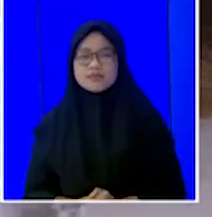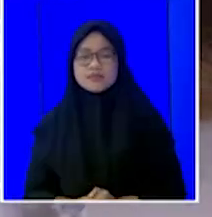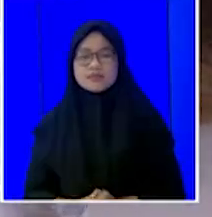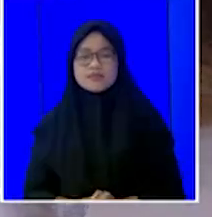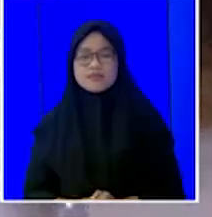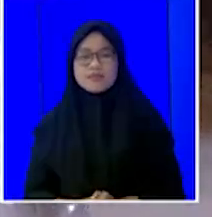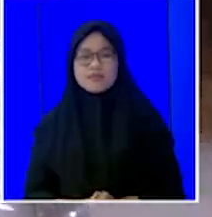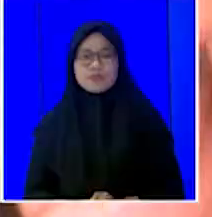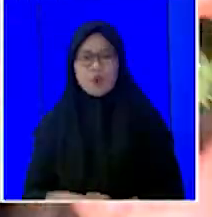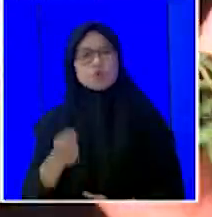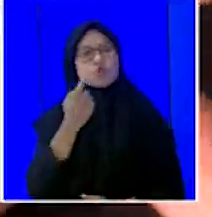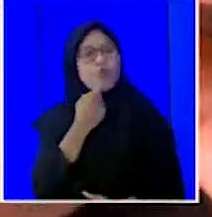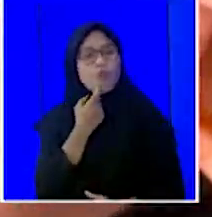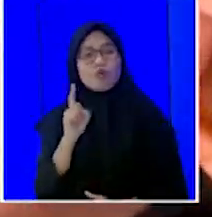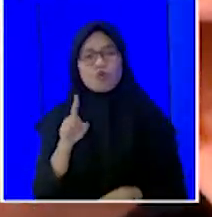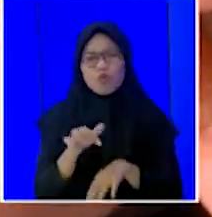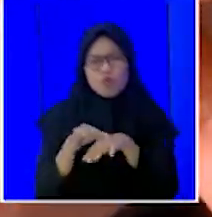Kita cobain dulu dari kulitnya.